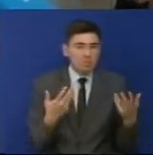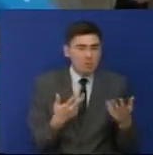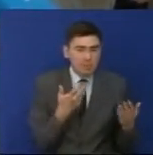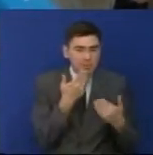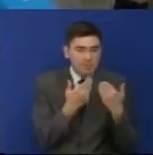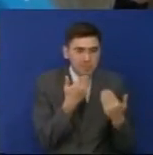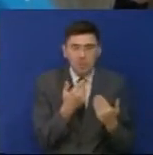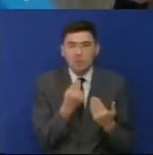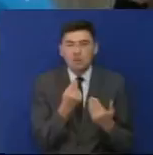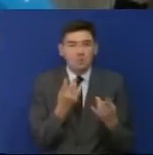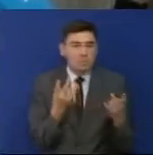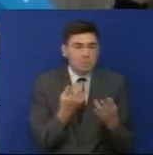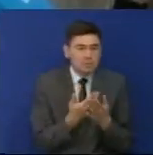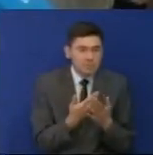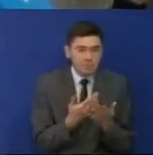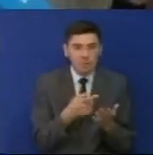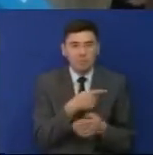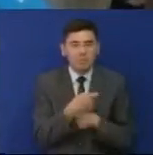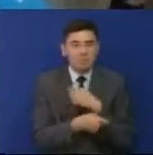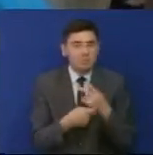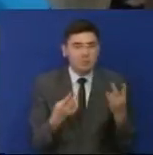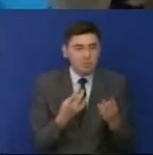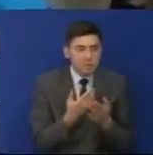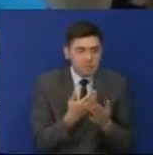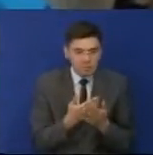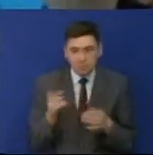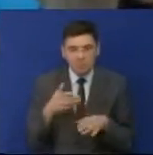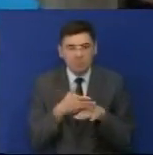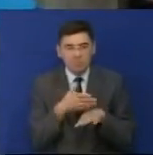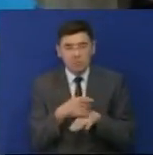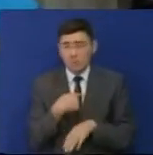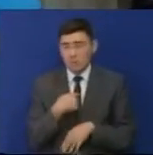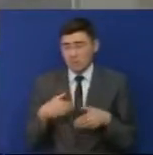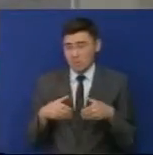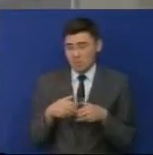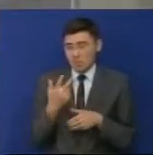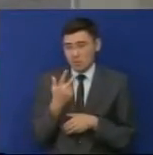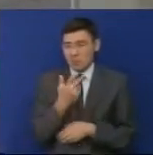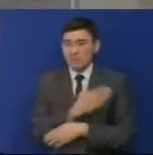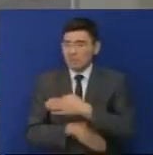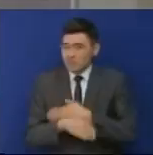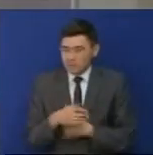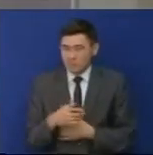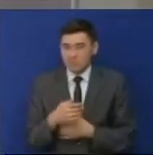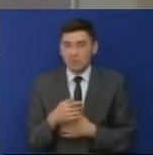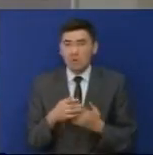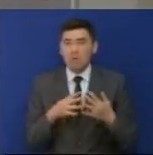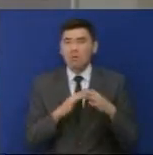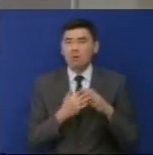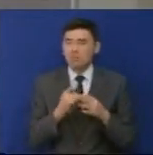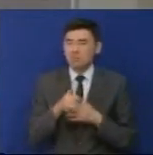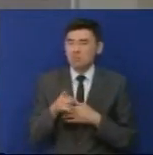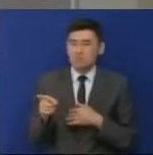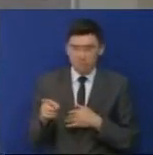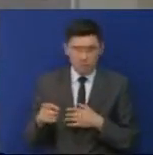керек қаражаттар жасайды. Біз енді, мен де өзім инвалидпін, үшінші группа. Ауылда адам баласы денсаулығы түгел тең